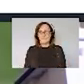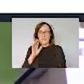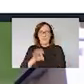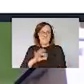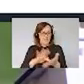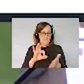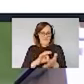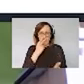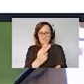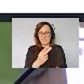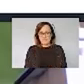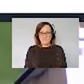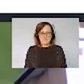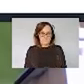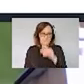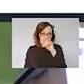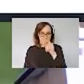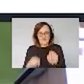widzą. Tak mi się wydaje,